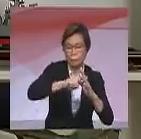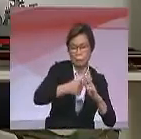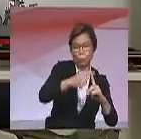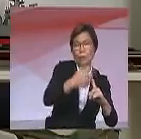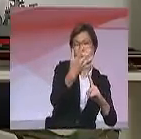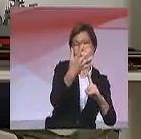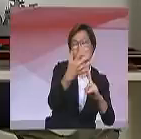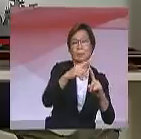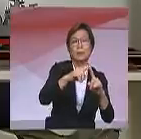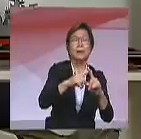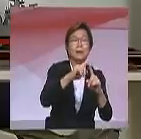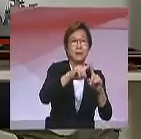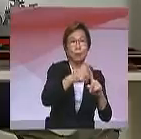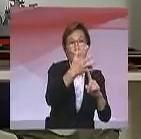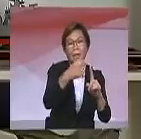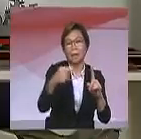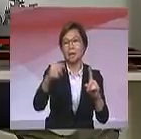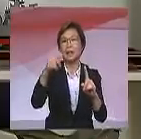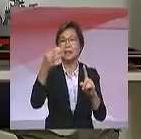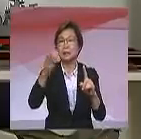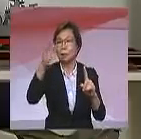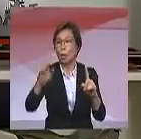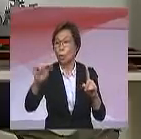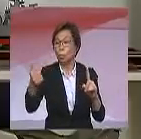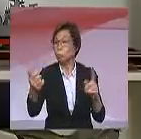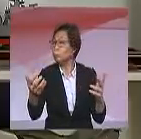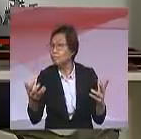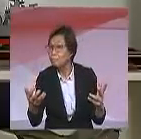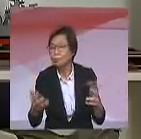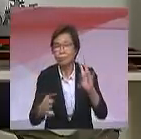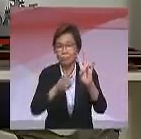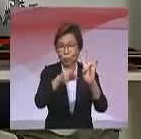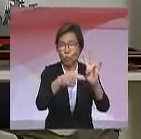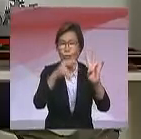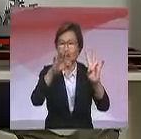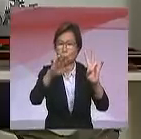Sejak Mei hingga 19 Oktober 2020, seramai